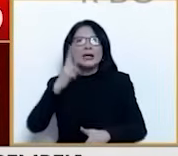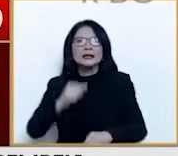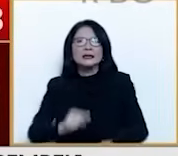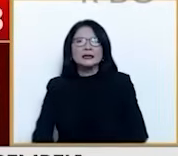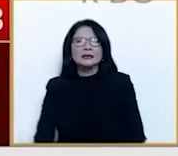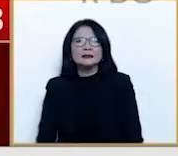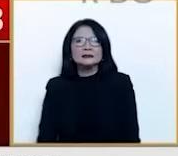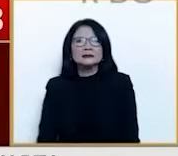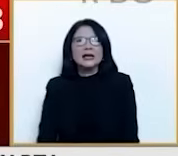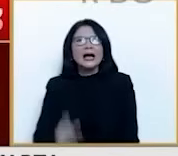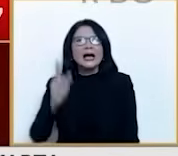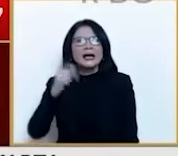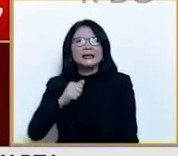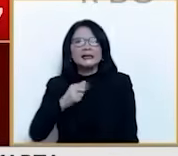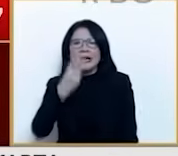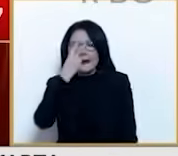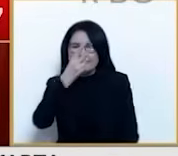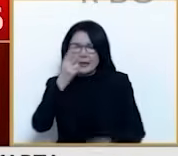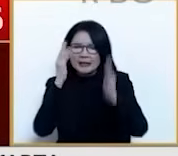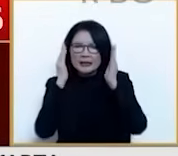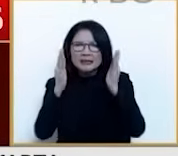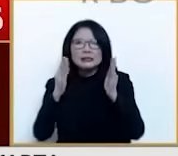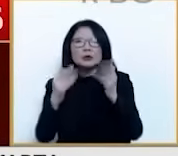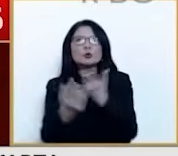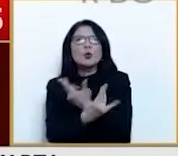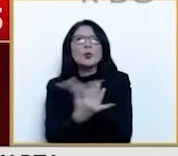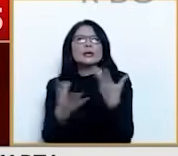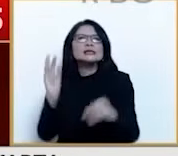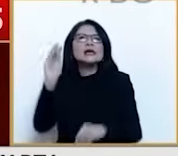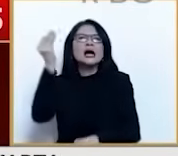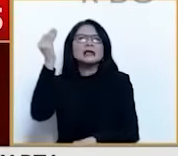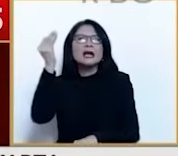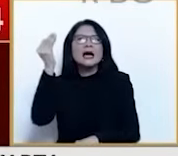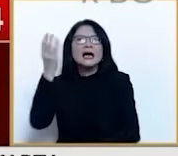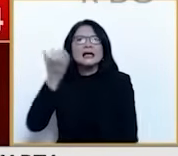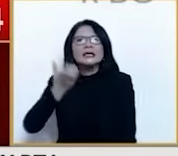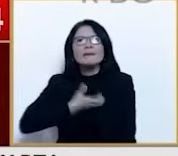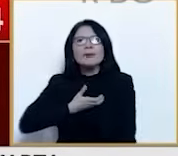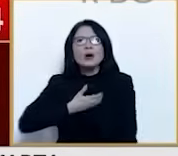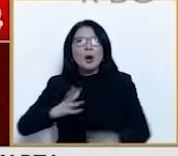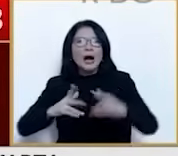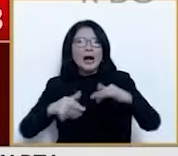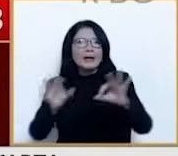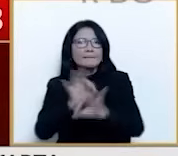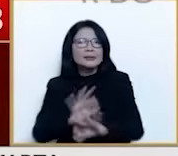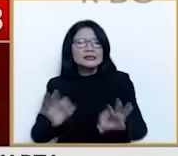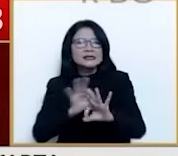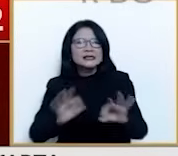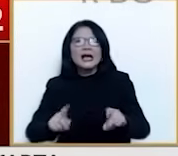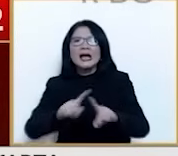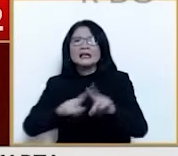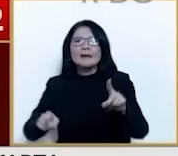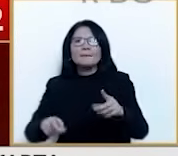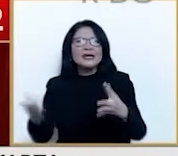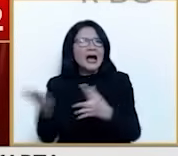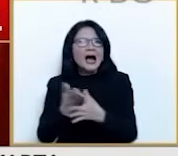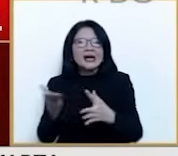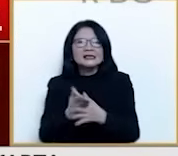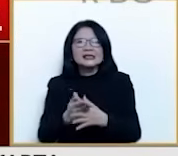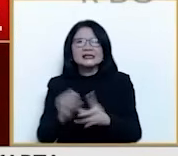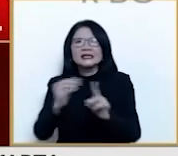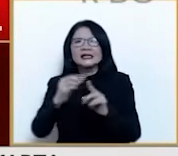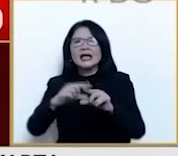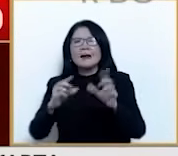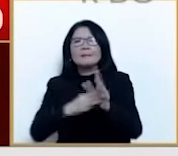pam. Inilah kepedulian kita kepada warga Jakarta yang ingin air bersih tapi belum ada akses dari pam